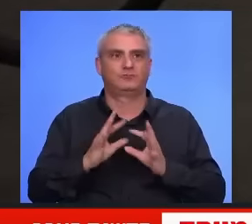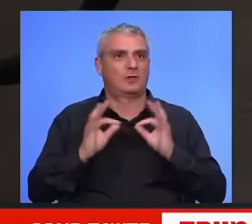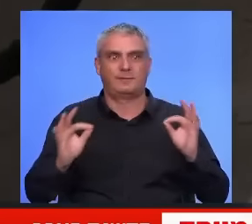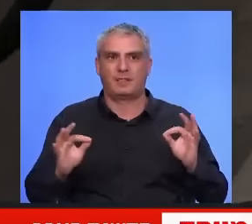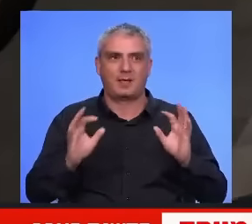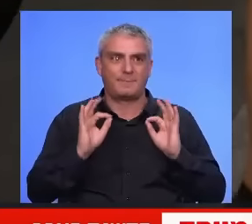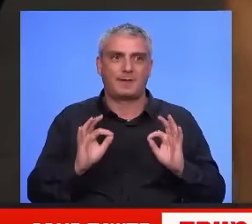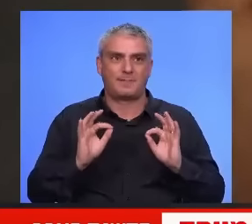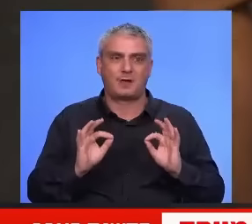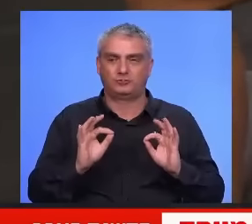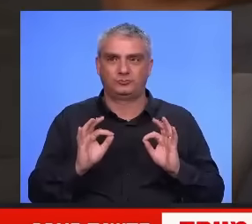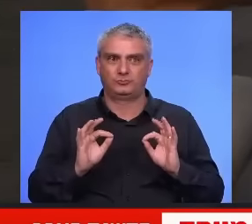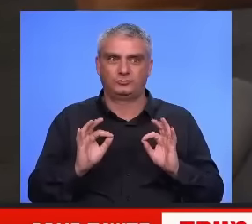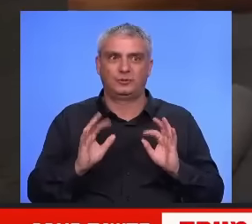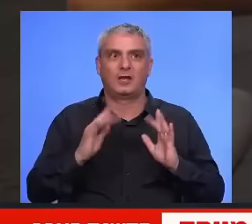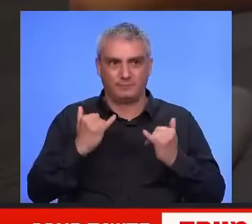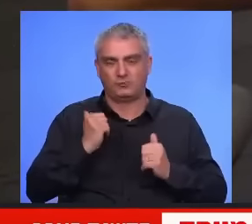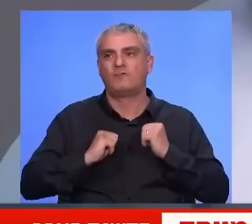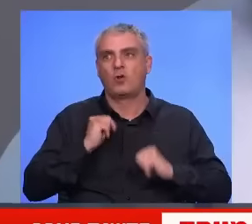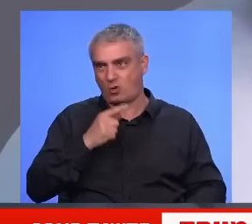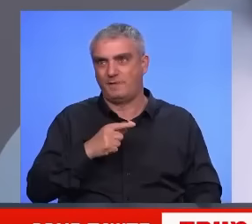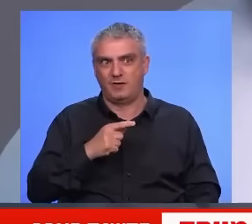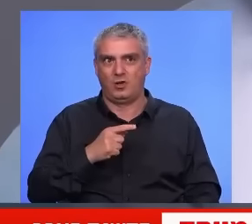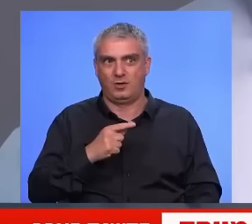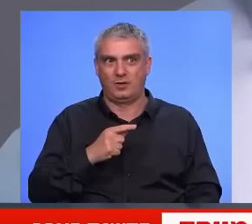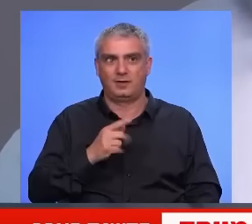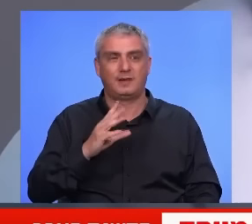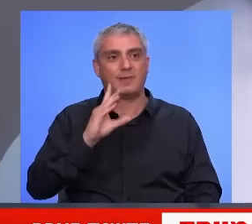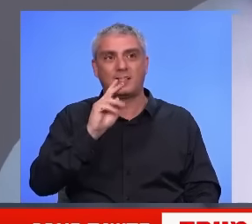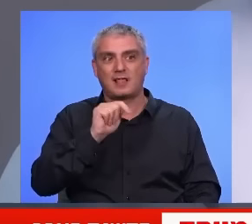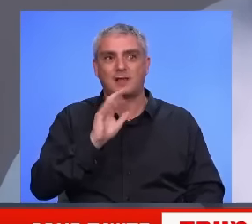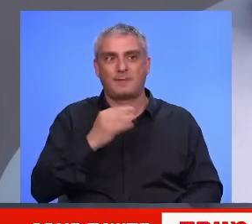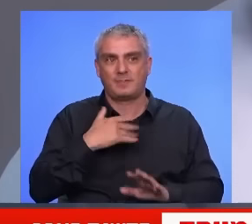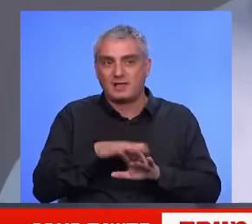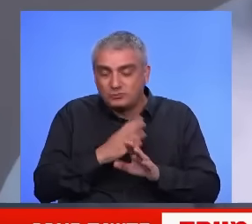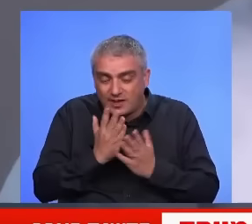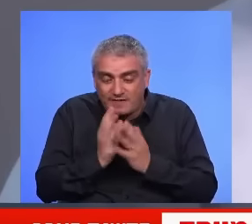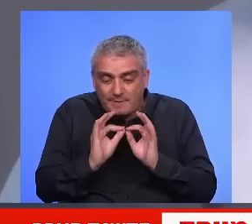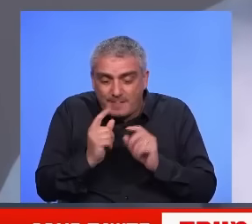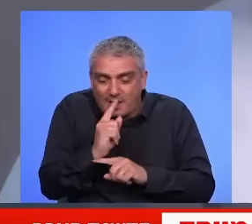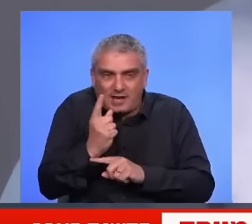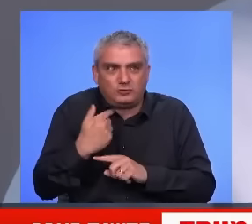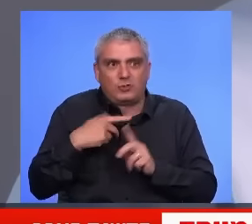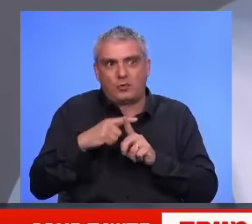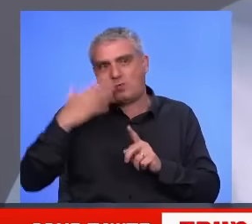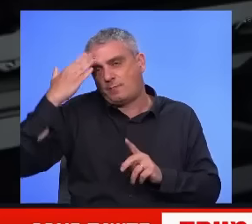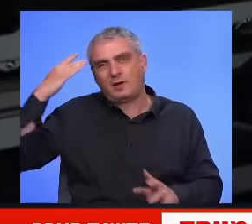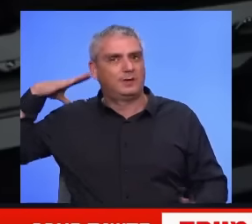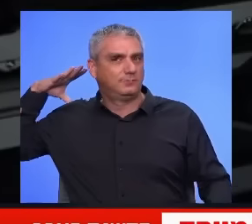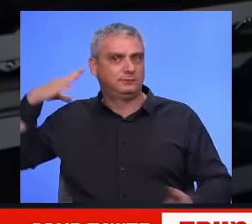ממש. גם עכשיו זה כואב לו. עם דניאל באמת הרגשתי מהרגע הראשון, כאילו אנחנו מכירים מאז